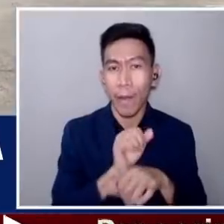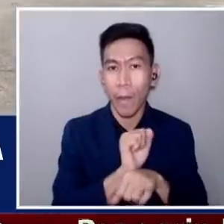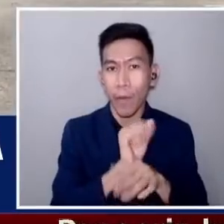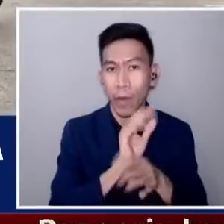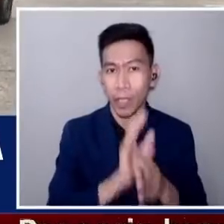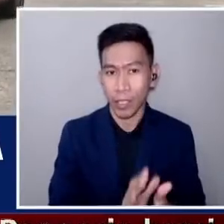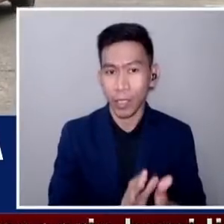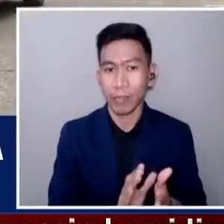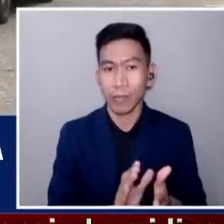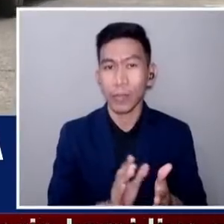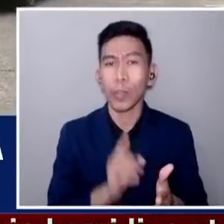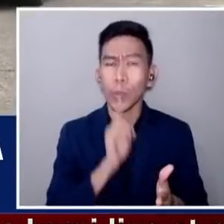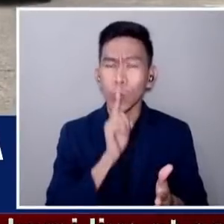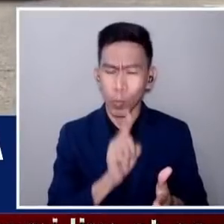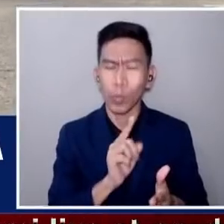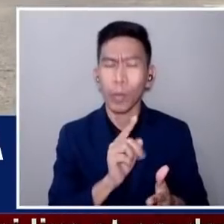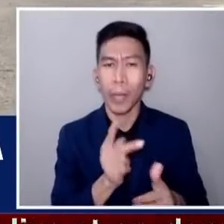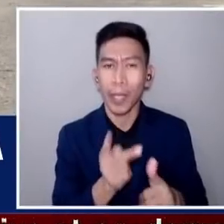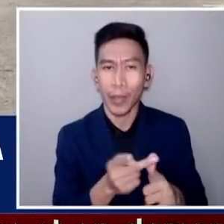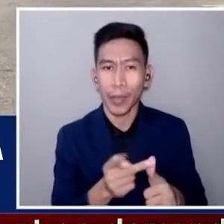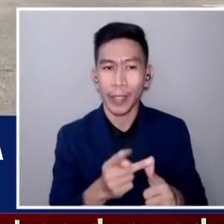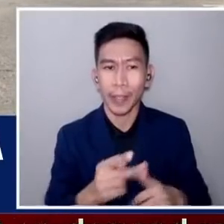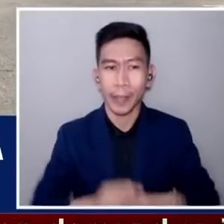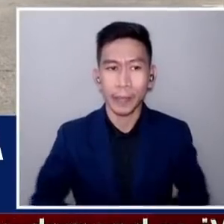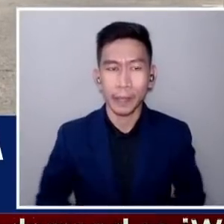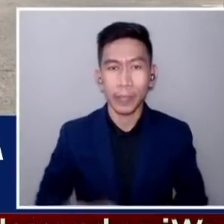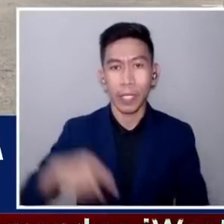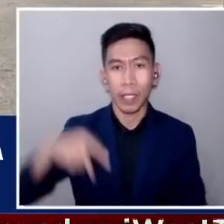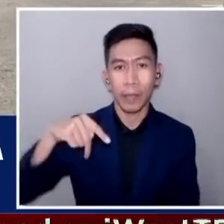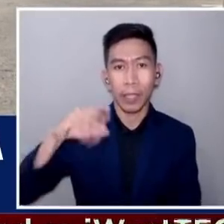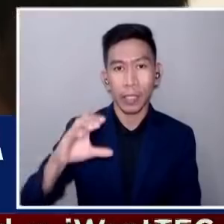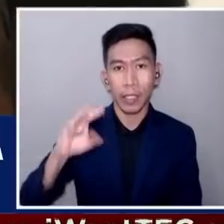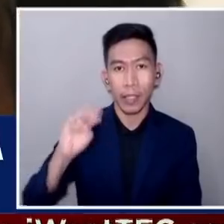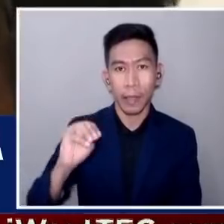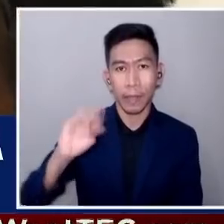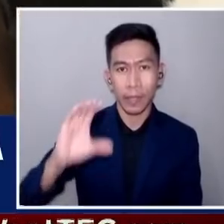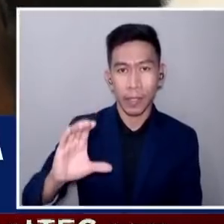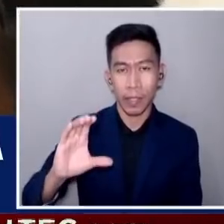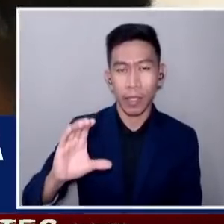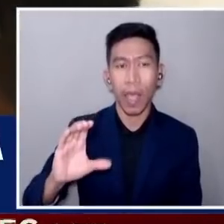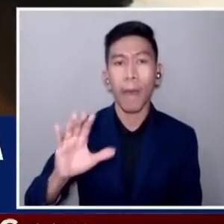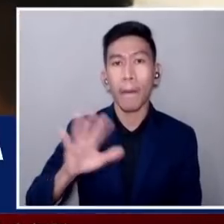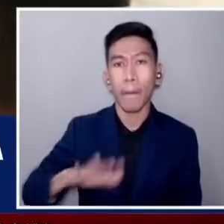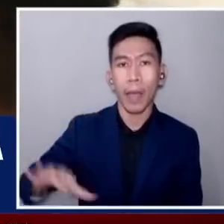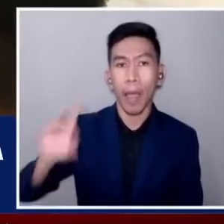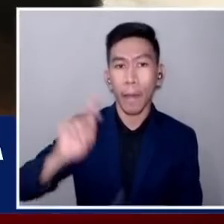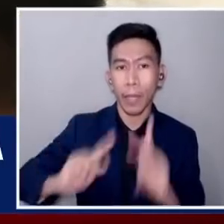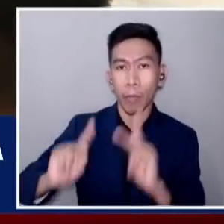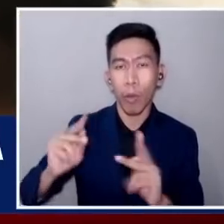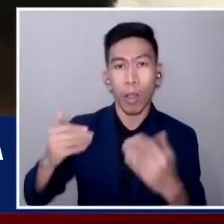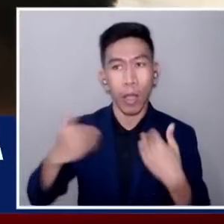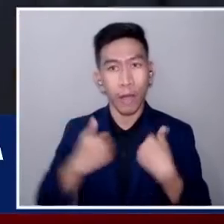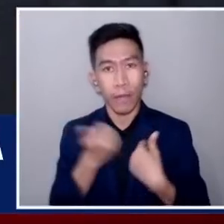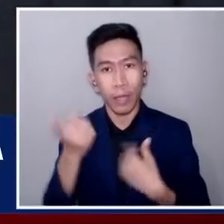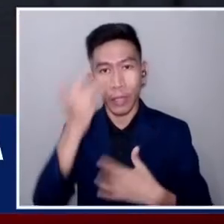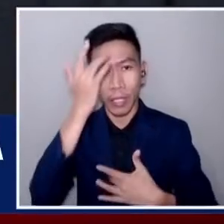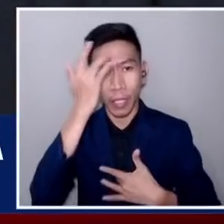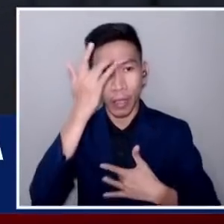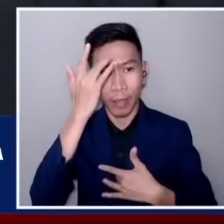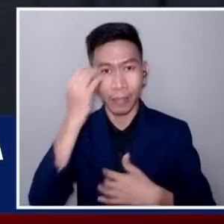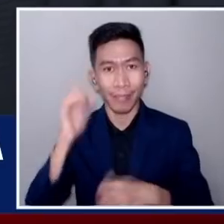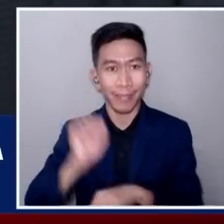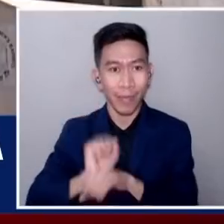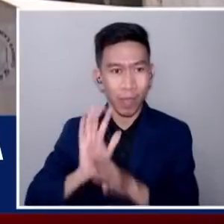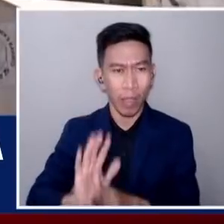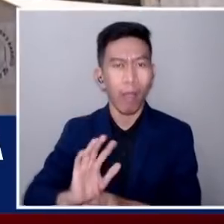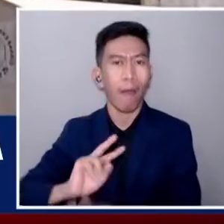priority. Sa Philippine Children's Medical Center, mga immunocompromised na empleyado ang unang binakunahan ng second booster